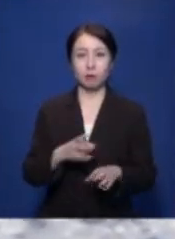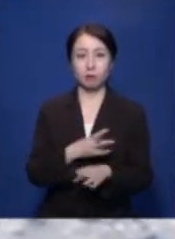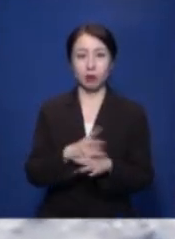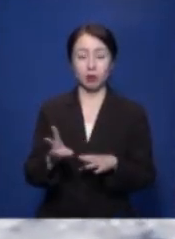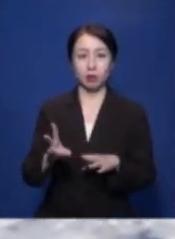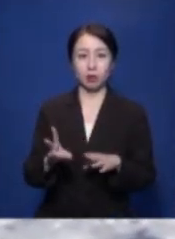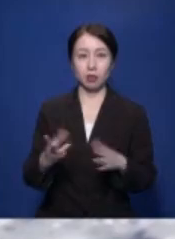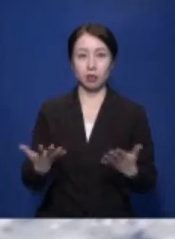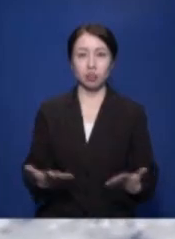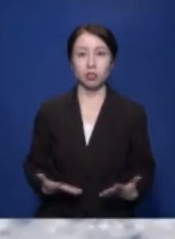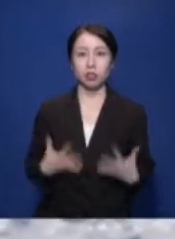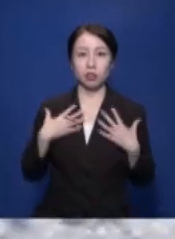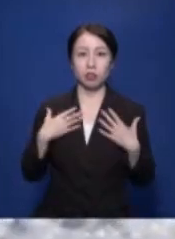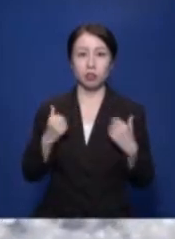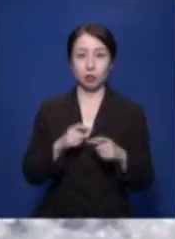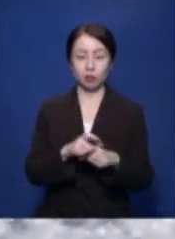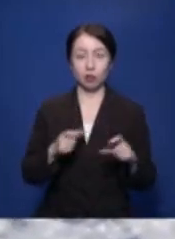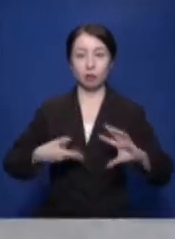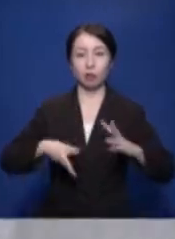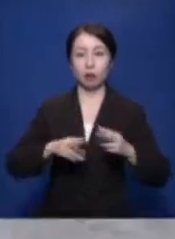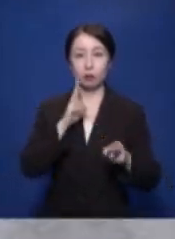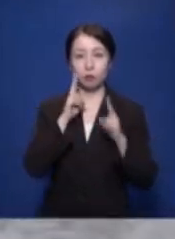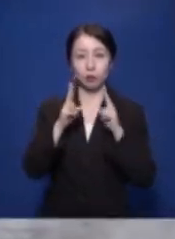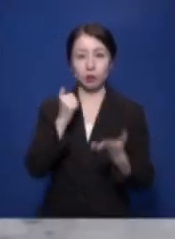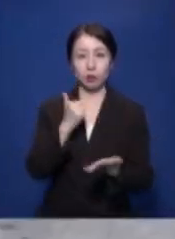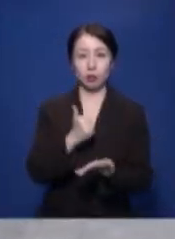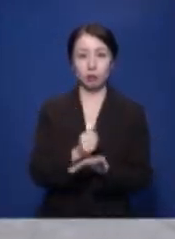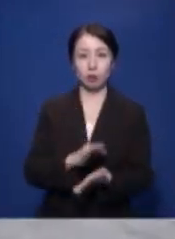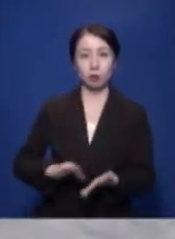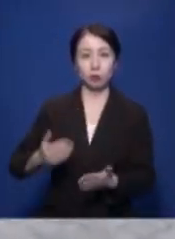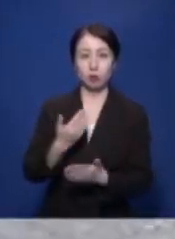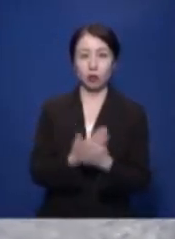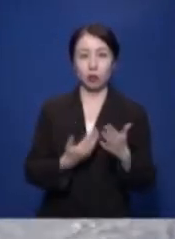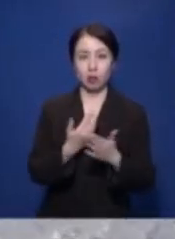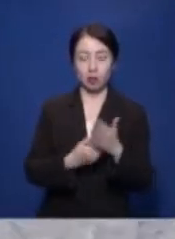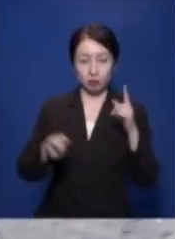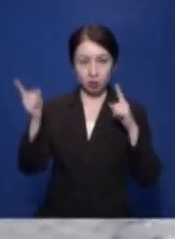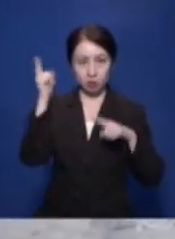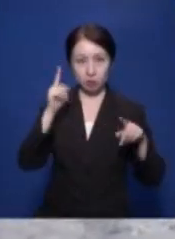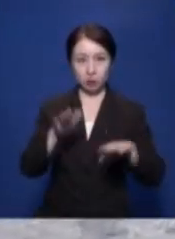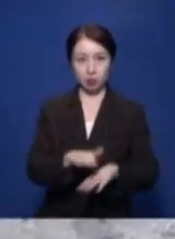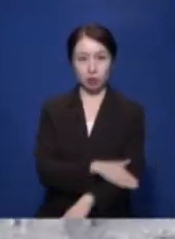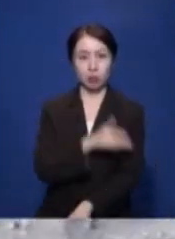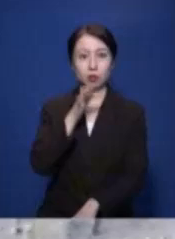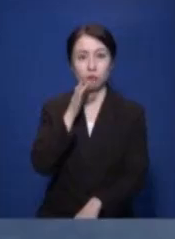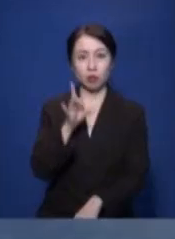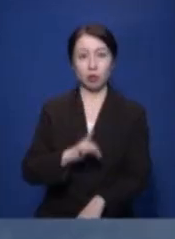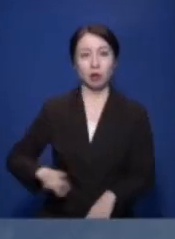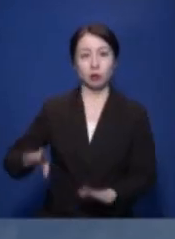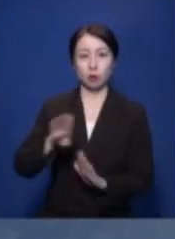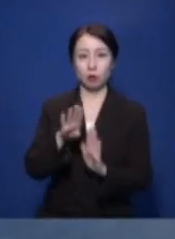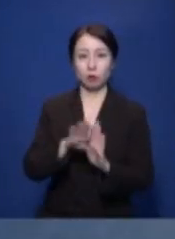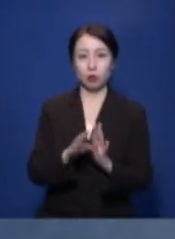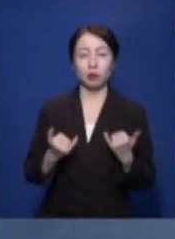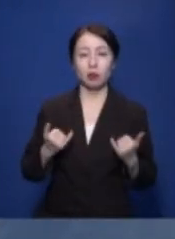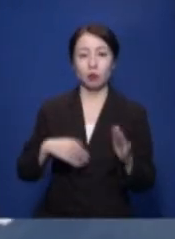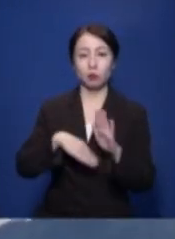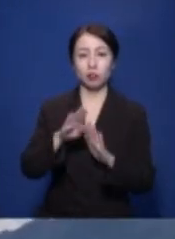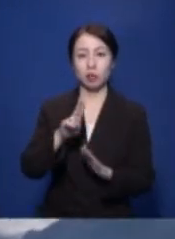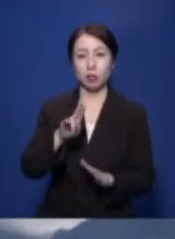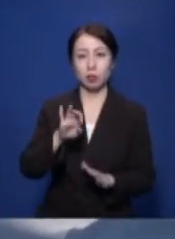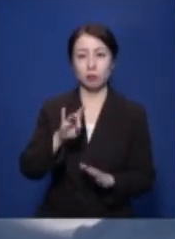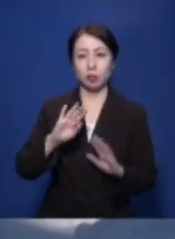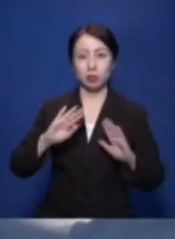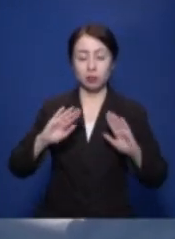жизни и здоровью граждан по итогам заседания ки мату области рекомендовано разработать долгосрочную региональную программу для